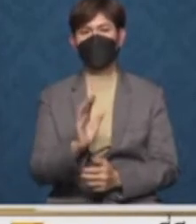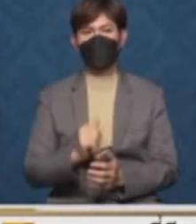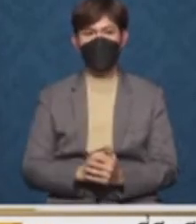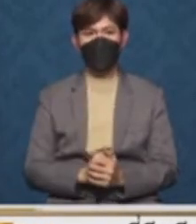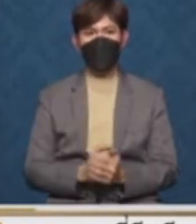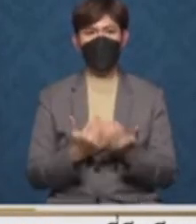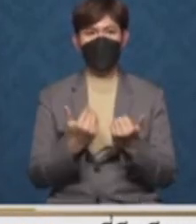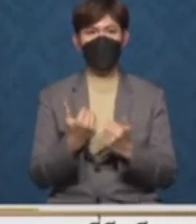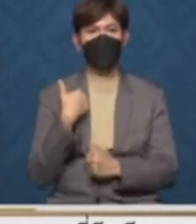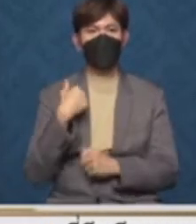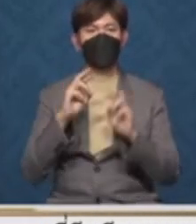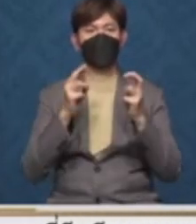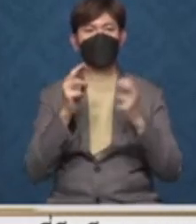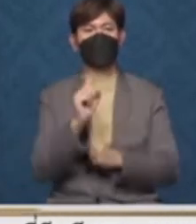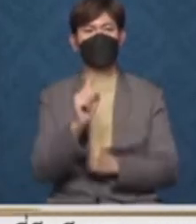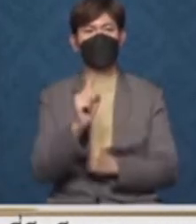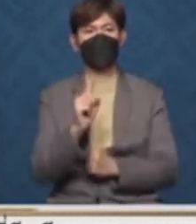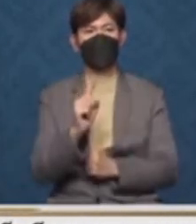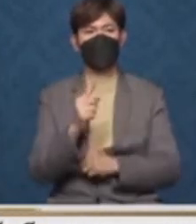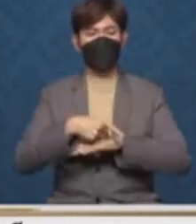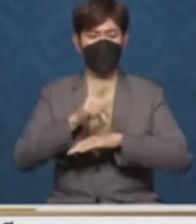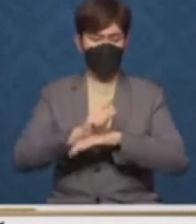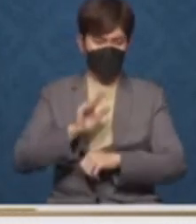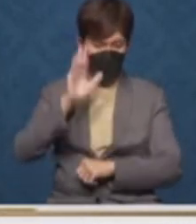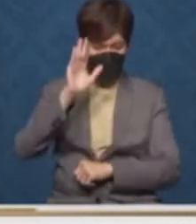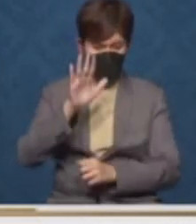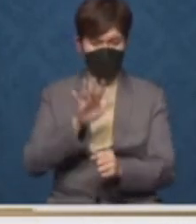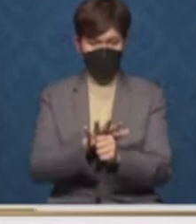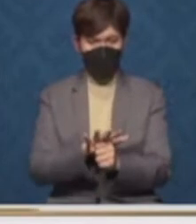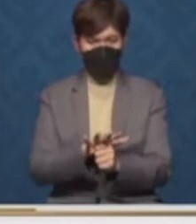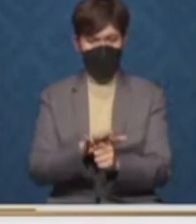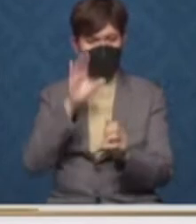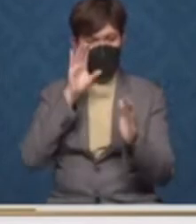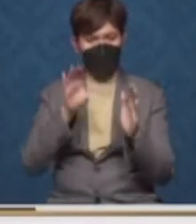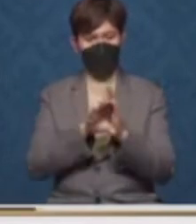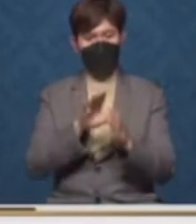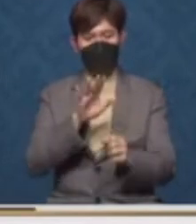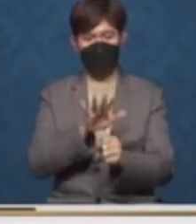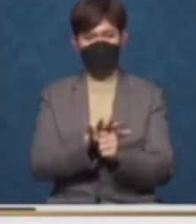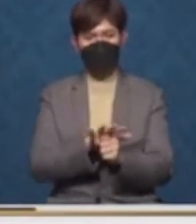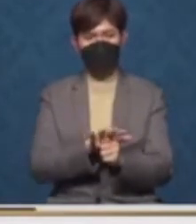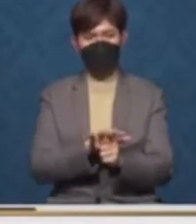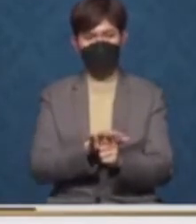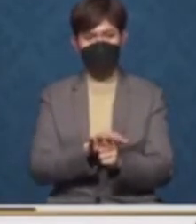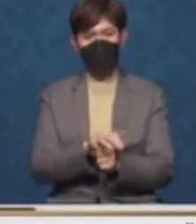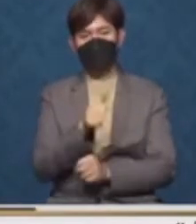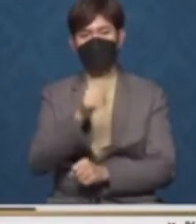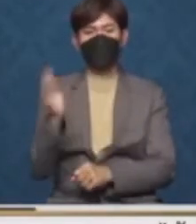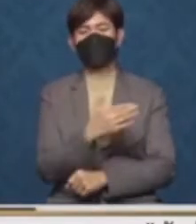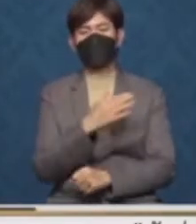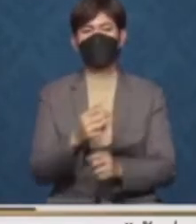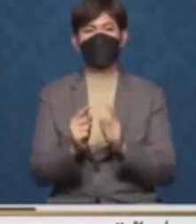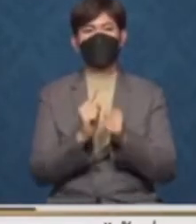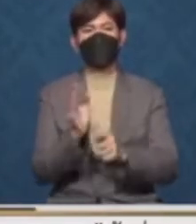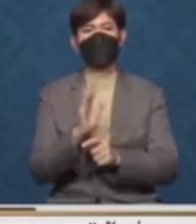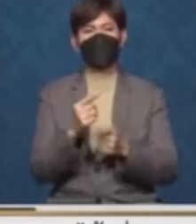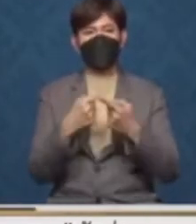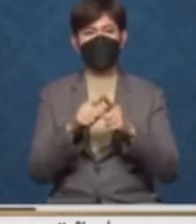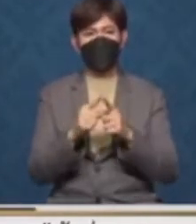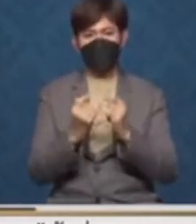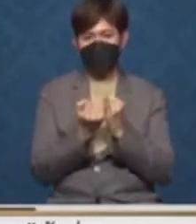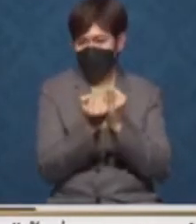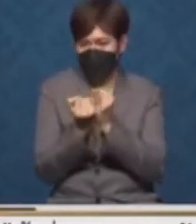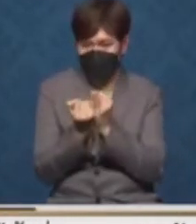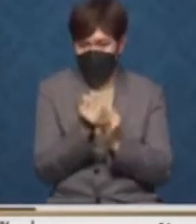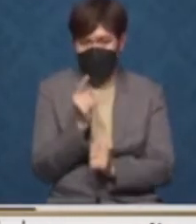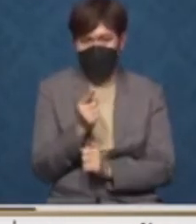นอกจากนี้ครับ เอาออกไปเถอะครับ ครับ ครับรูปนั้นออกไปตะกี้นี้ครับ ได้ครับอย่างนั้นผมผ่านเลยครับท่านประธานแต่ว่าสัมพันธ์แนบแน่นกัน